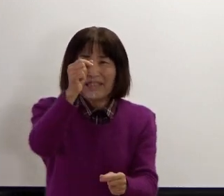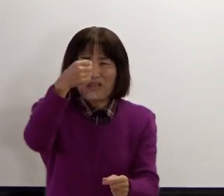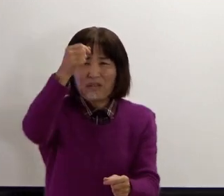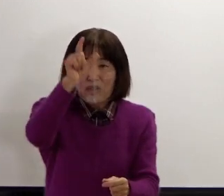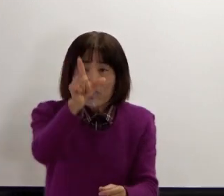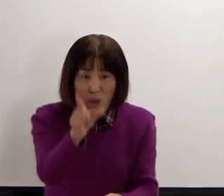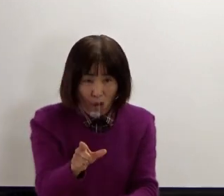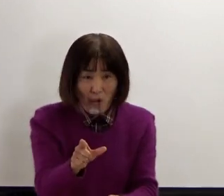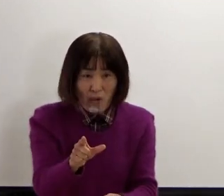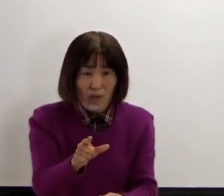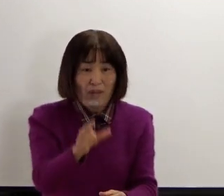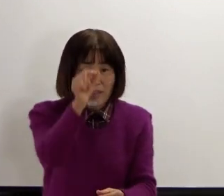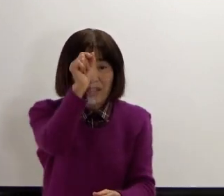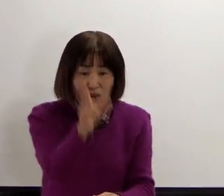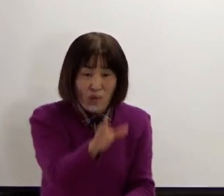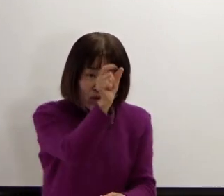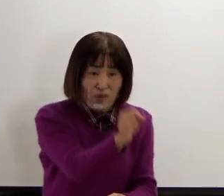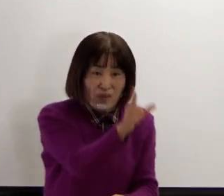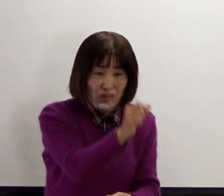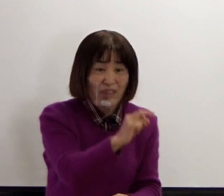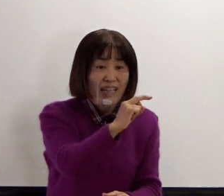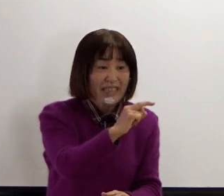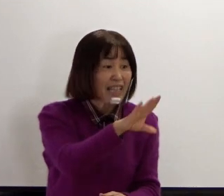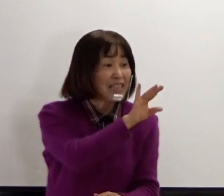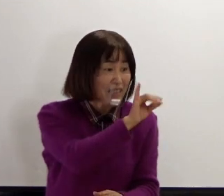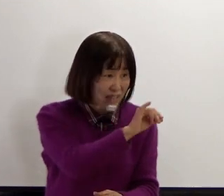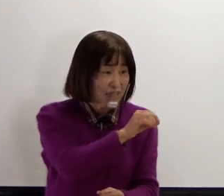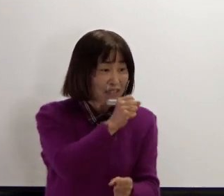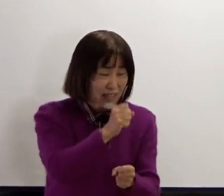メールくださいって感じですけど、はい